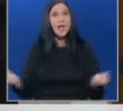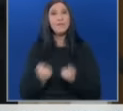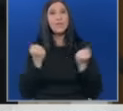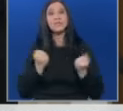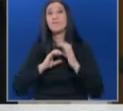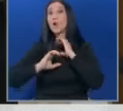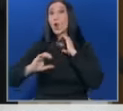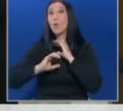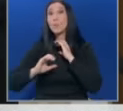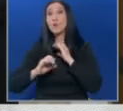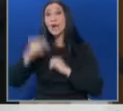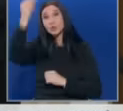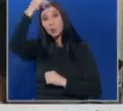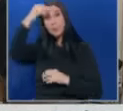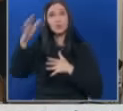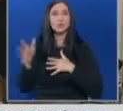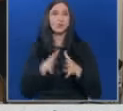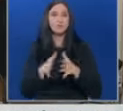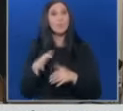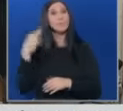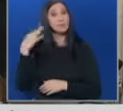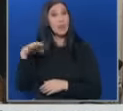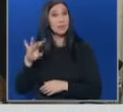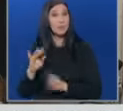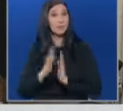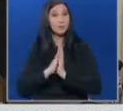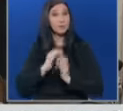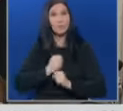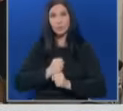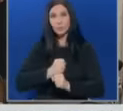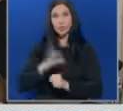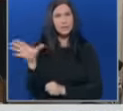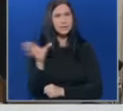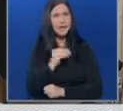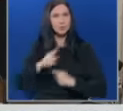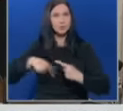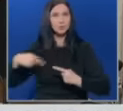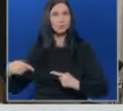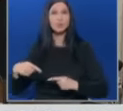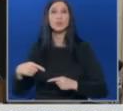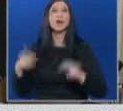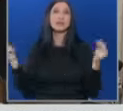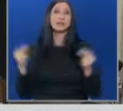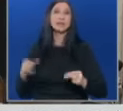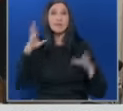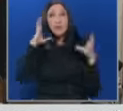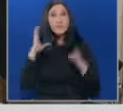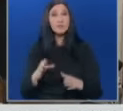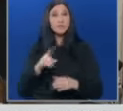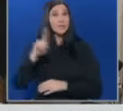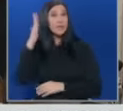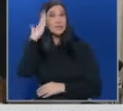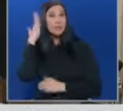интензивна комуникация пред българското общество. Президентът Радев призова депутатите заедно с процедурата за излъчване на правителство да не забравят